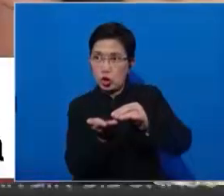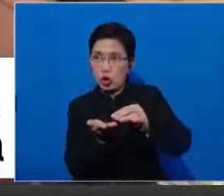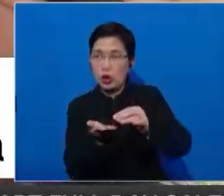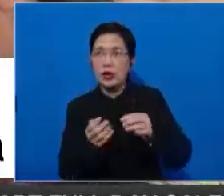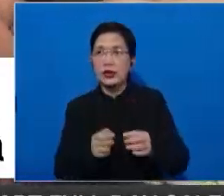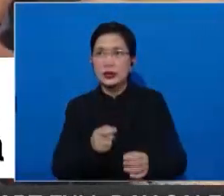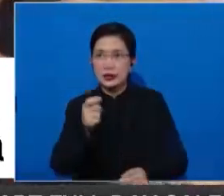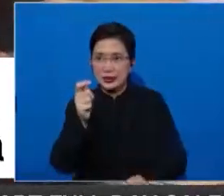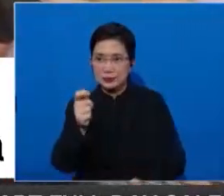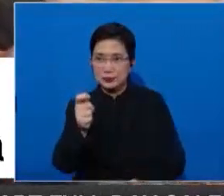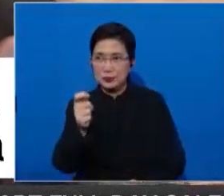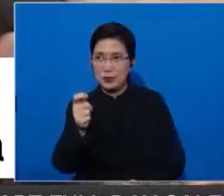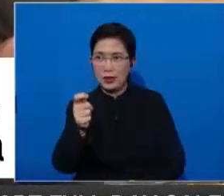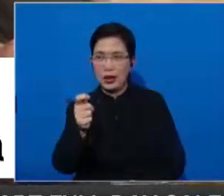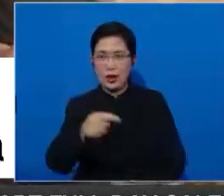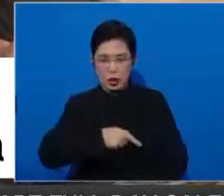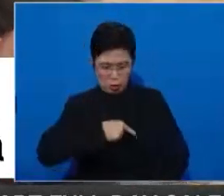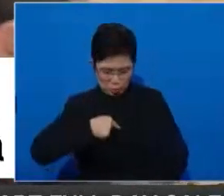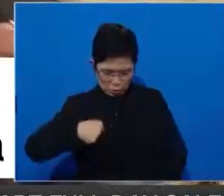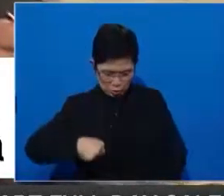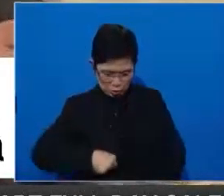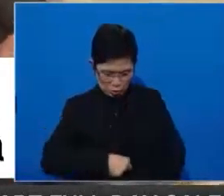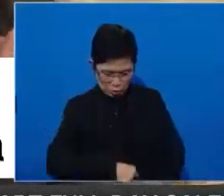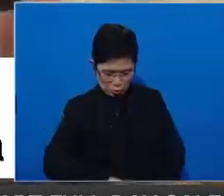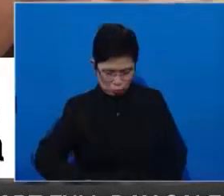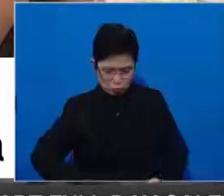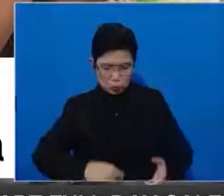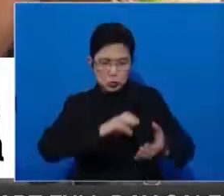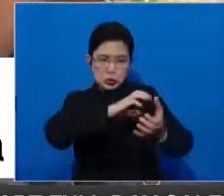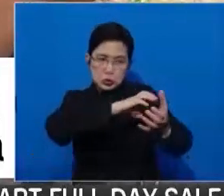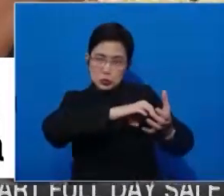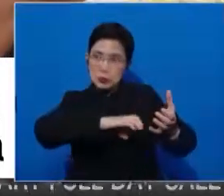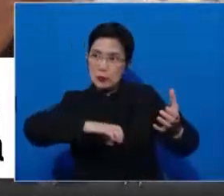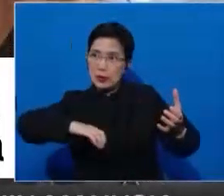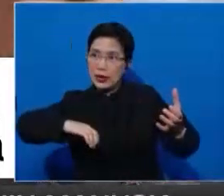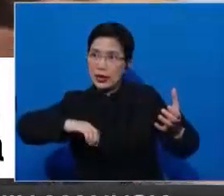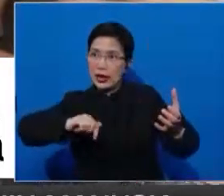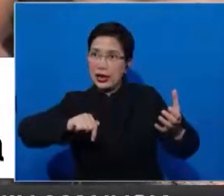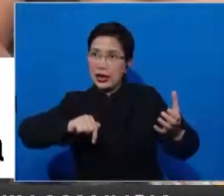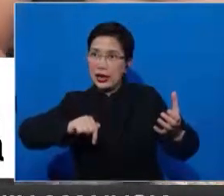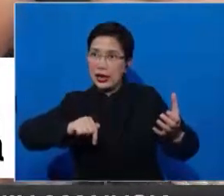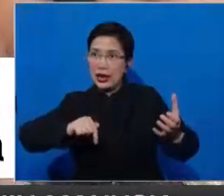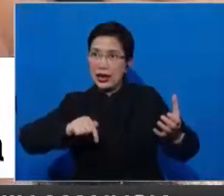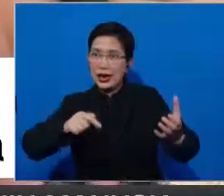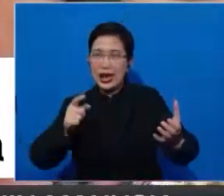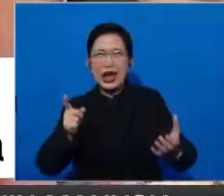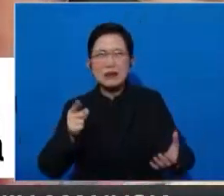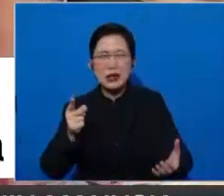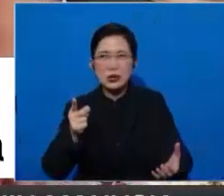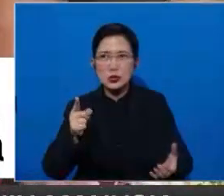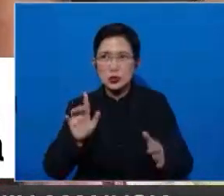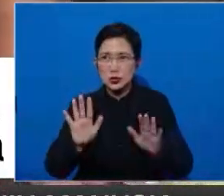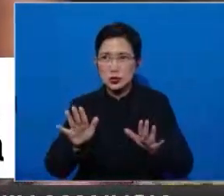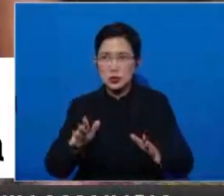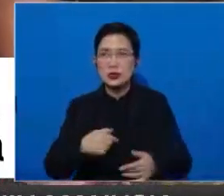yang unik, yakni usus pepaya. Ya, Anda nggak salah dengar, usus pepaya. Saya akan habiskan dulu makanan ini karena saya butuh tenaga,